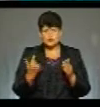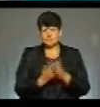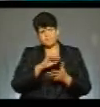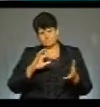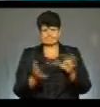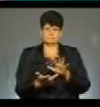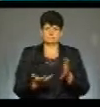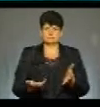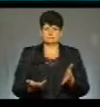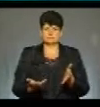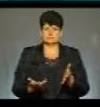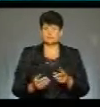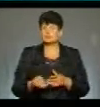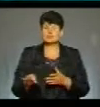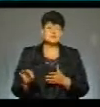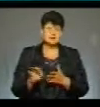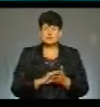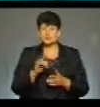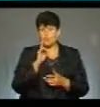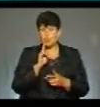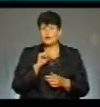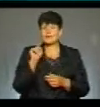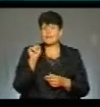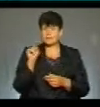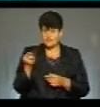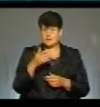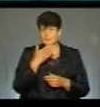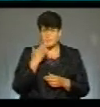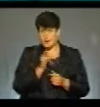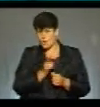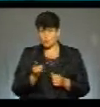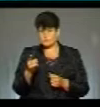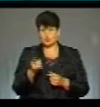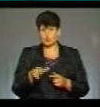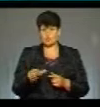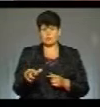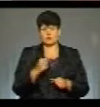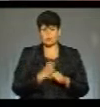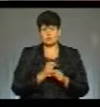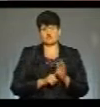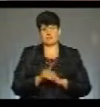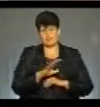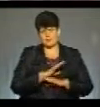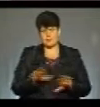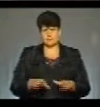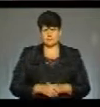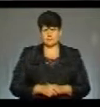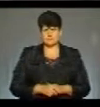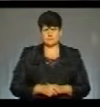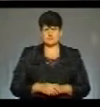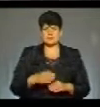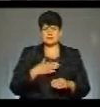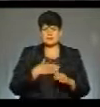Тому однозначно, поки там нема об'їзної дороги, ми робіт там починати не будемо. Нас кар'єр мало